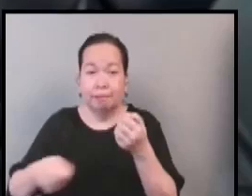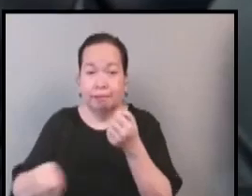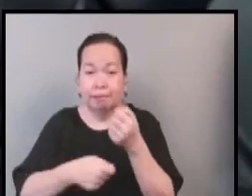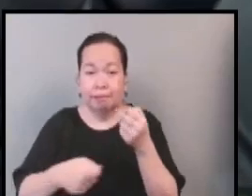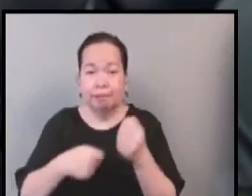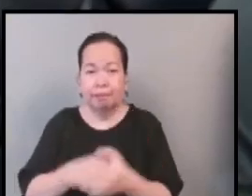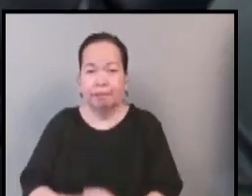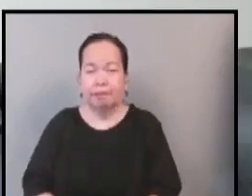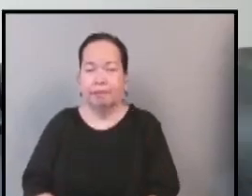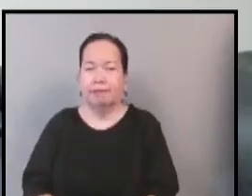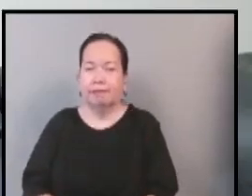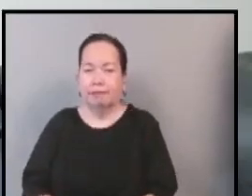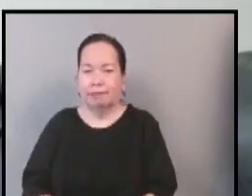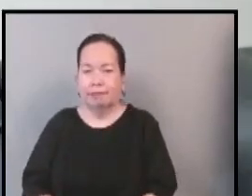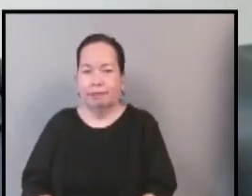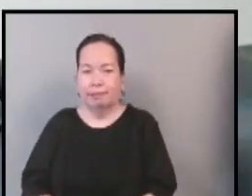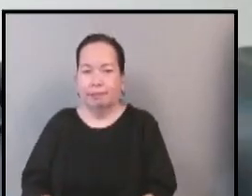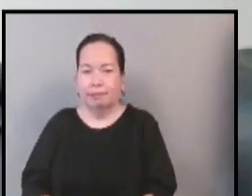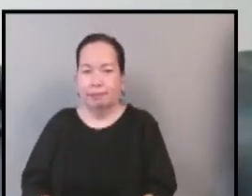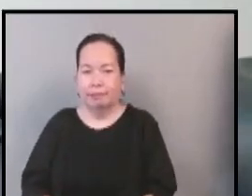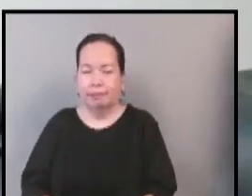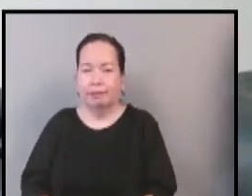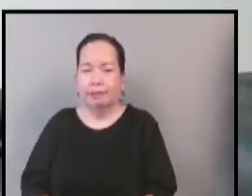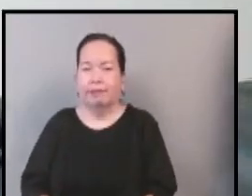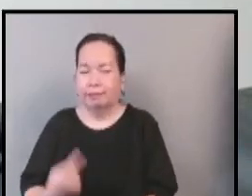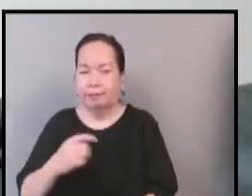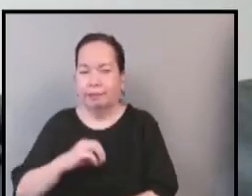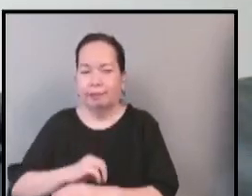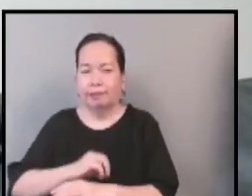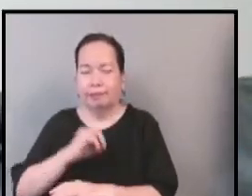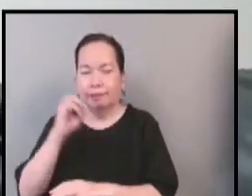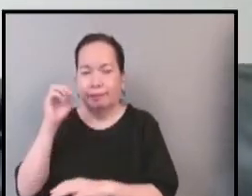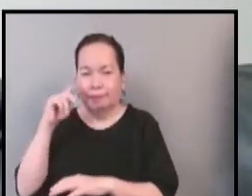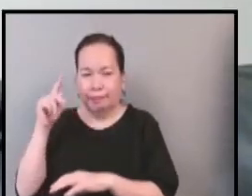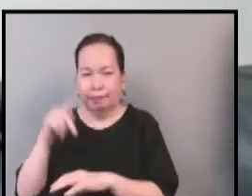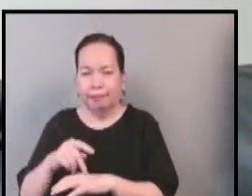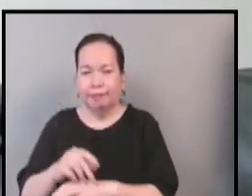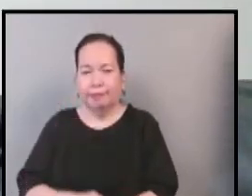Kalezal Pardilia para sa Morning Show ng Bayan, Rise and Shine Pilipinas.